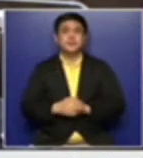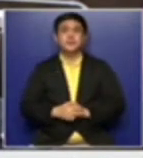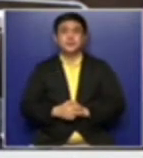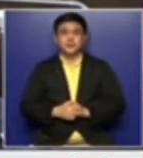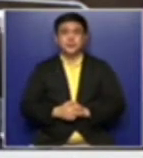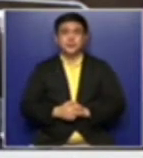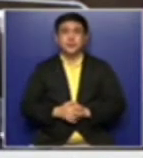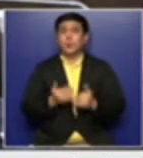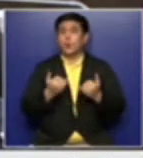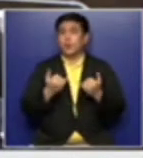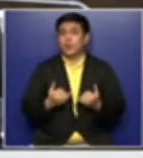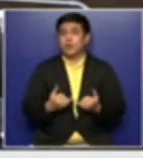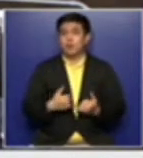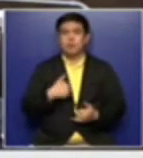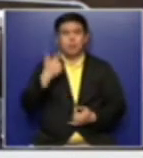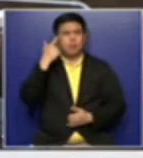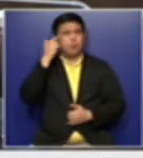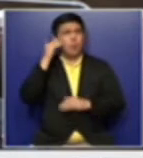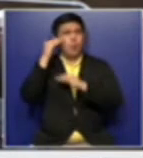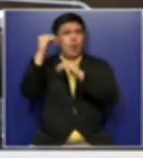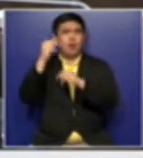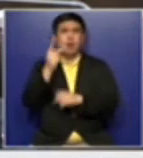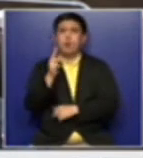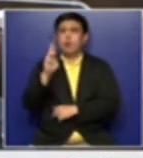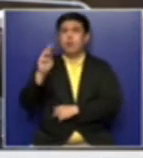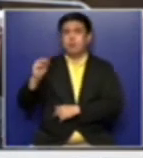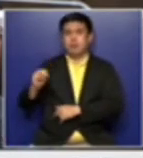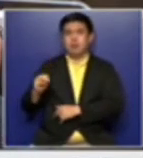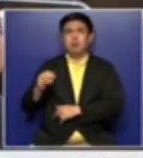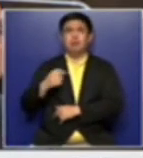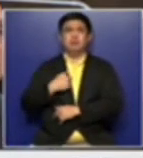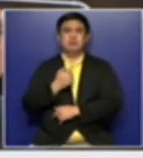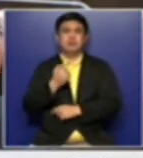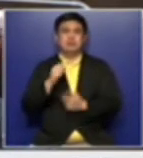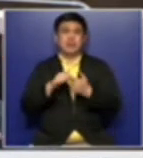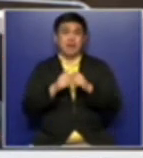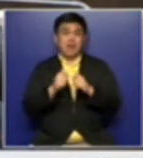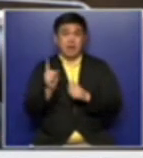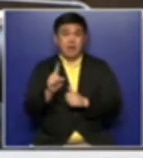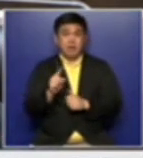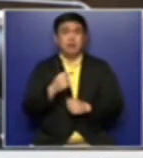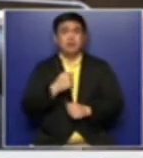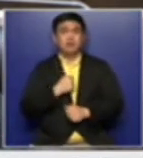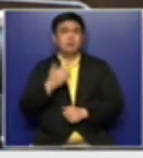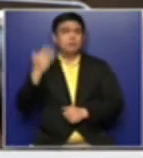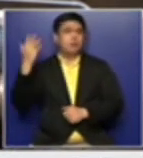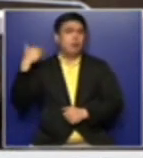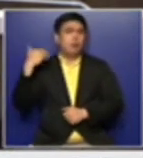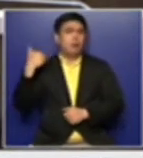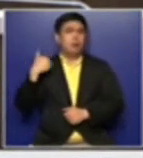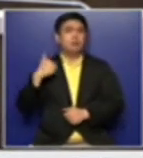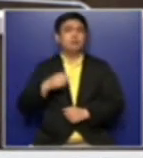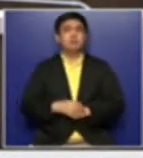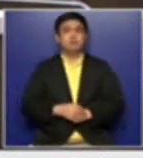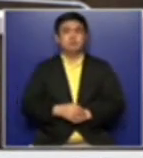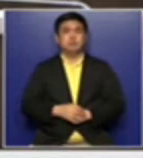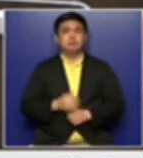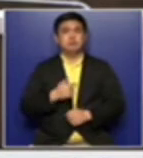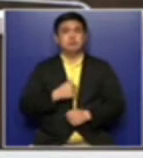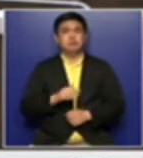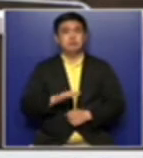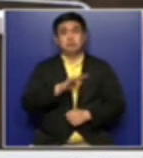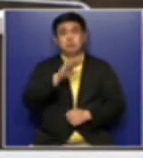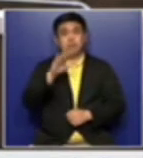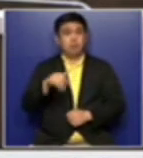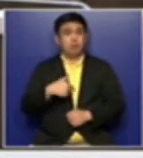ตว่าวันนี้ผมไม่มีความหวังกับครม.แต่ผมมีความหวังที่ผ่านมาเนี่ยครับพี่ๆน้องๆที่เป็นส